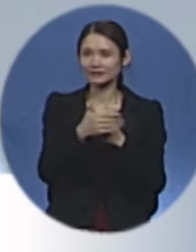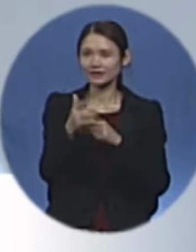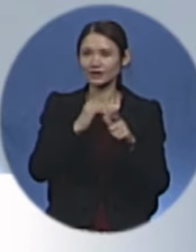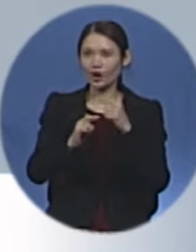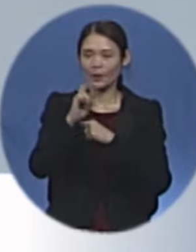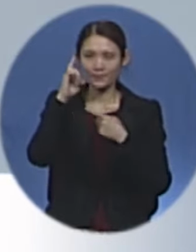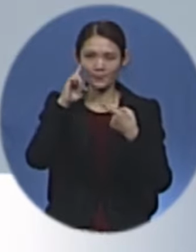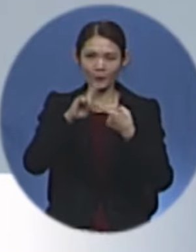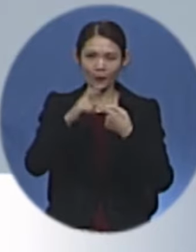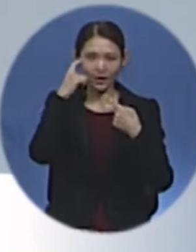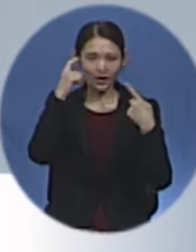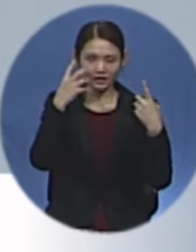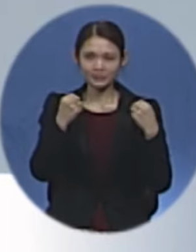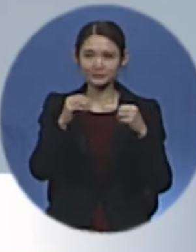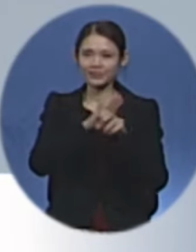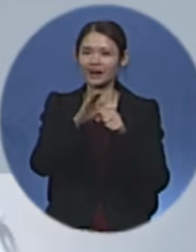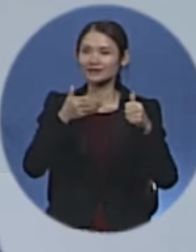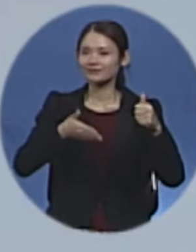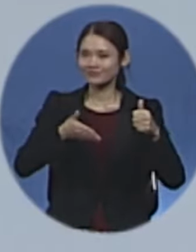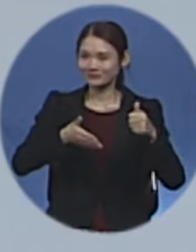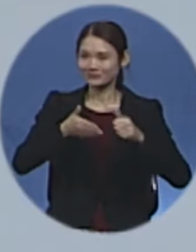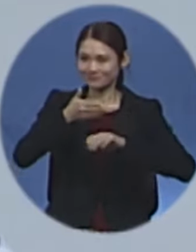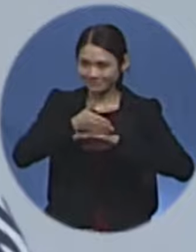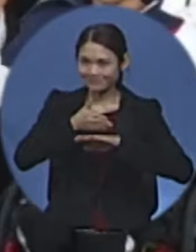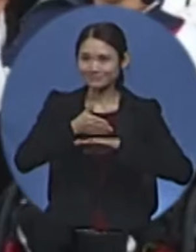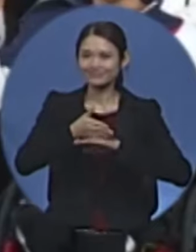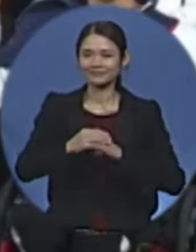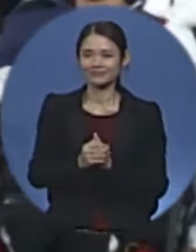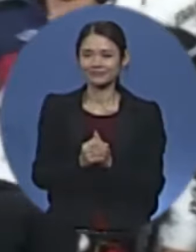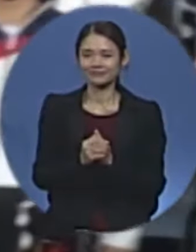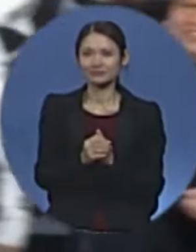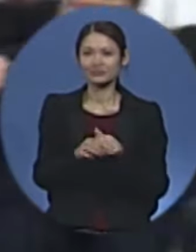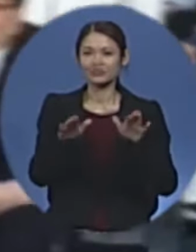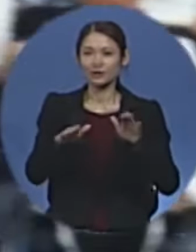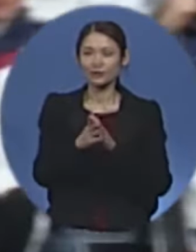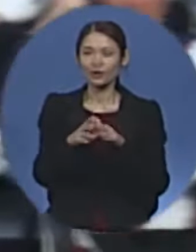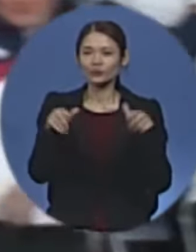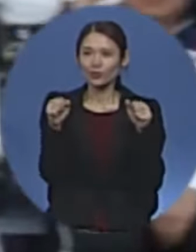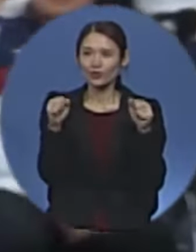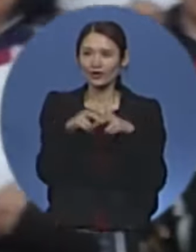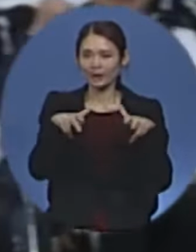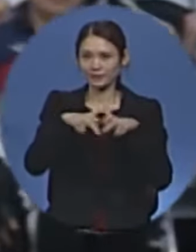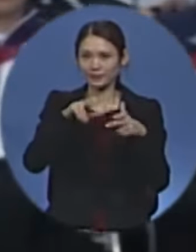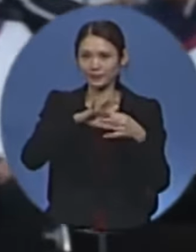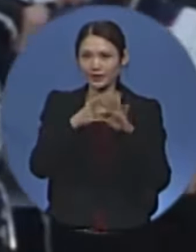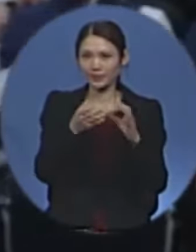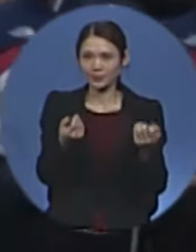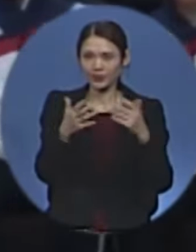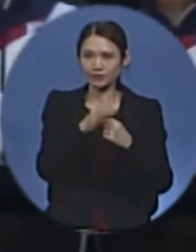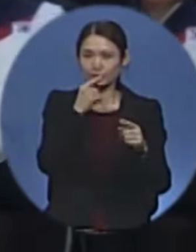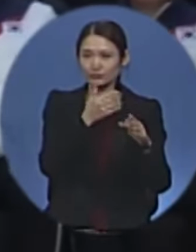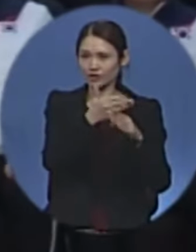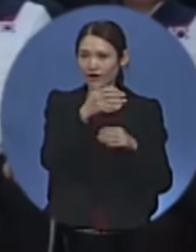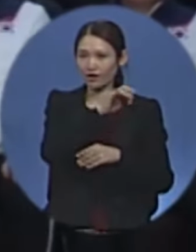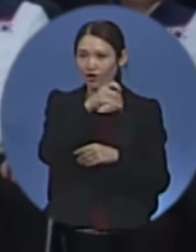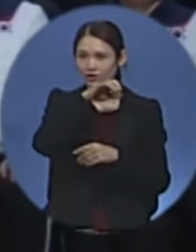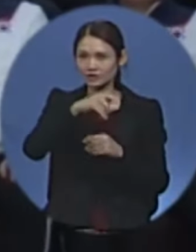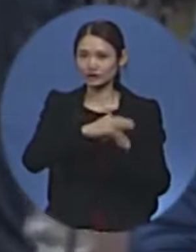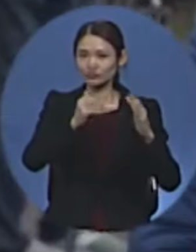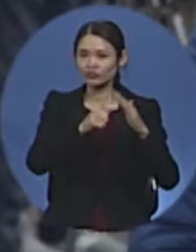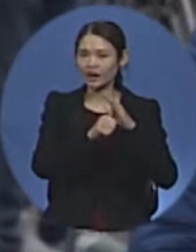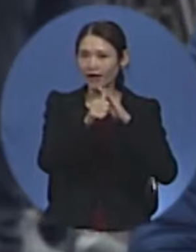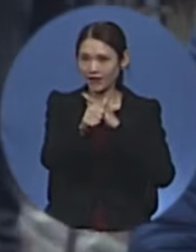관심과 사랑 부탁드리겠습니다. 감사합니다. 한편 이번 동계 패럴림픽 대회에는 북한 크로스컨트리